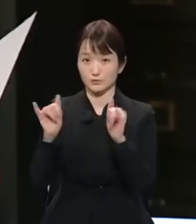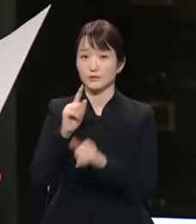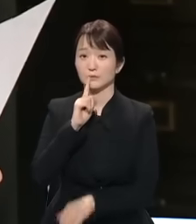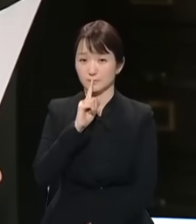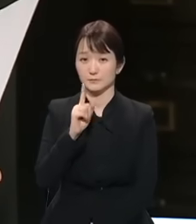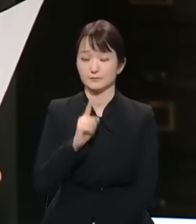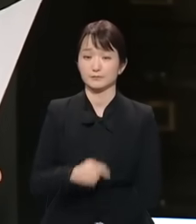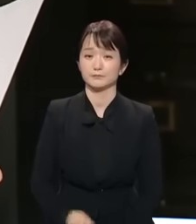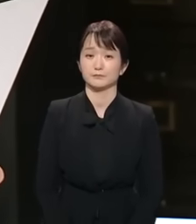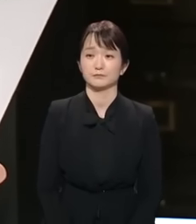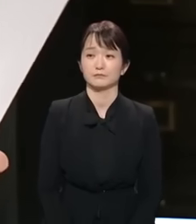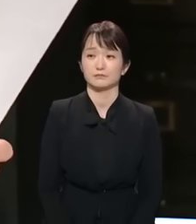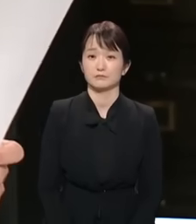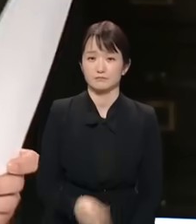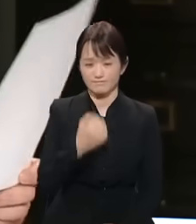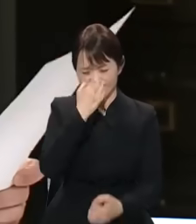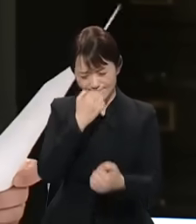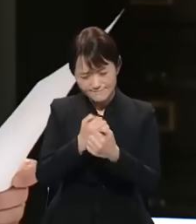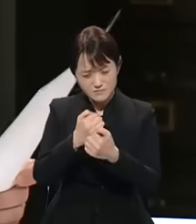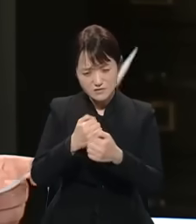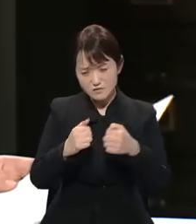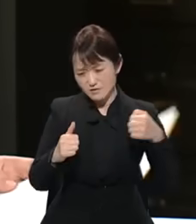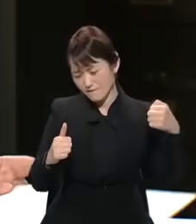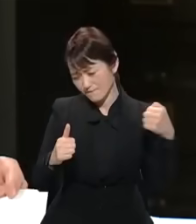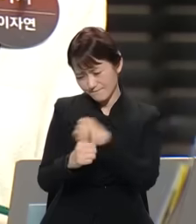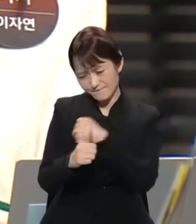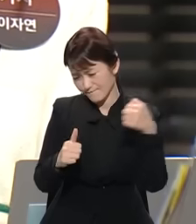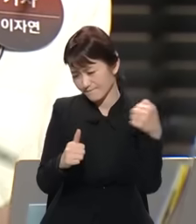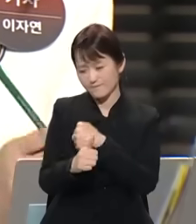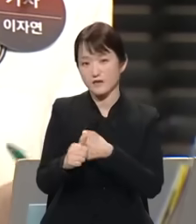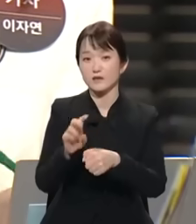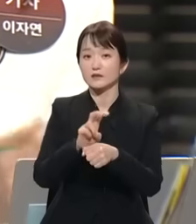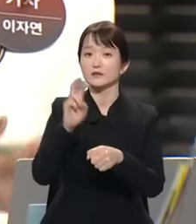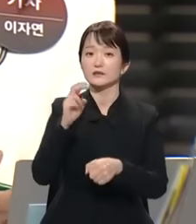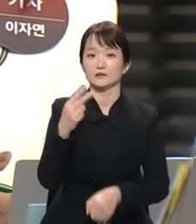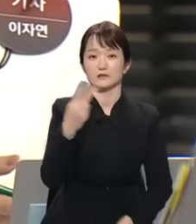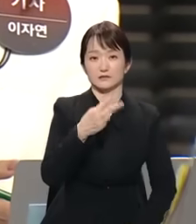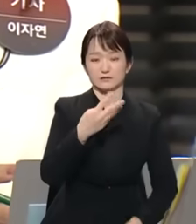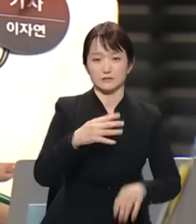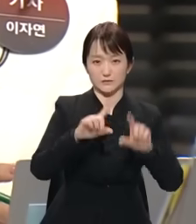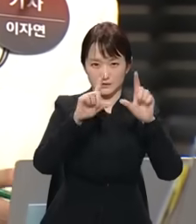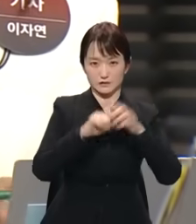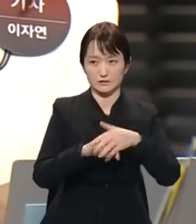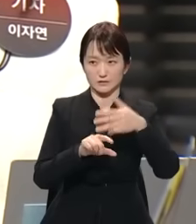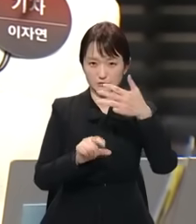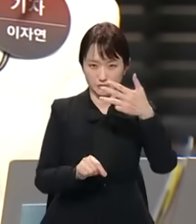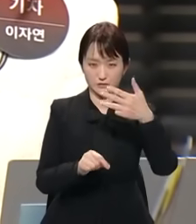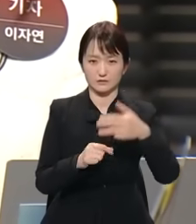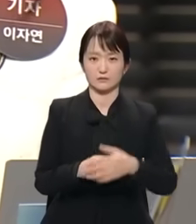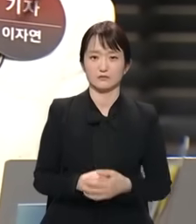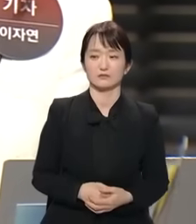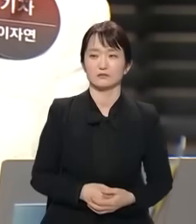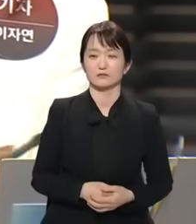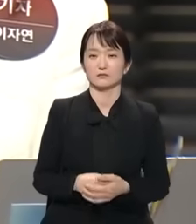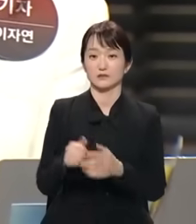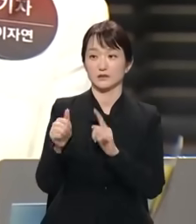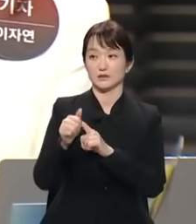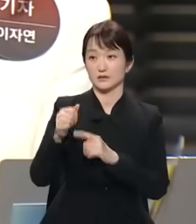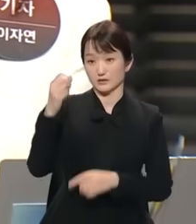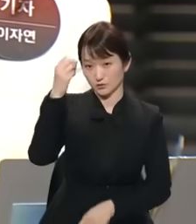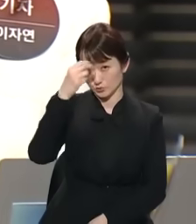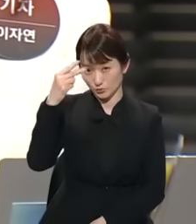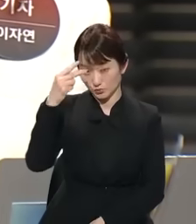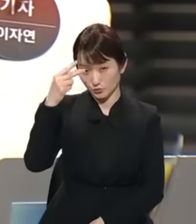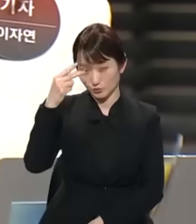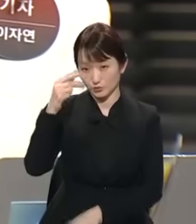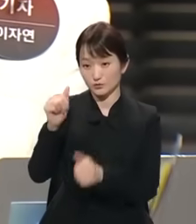주장입니다만 묻지마 폭행을 당했다. 네, 20년 전인 2004년 8월에 있었던 일이라는 겁니다. 당시 제보자는 고등학교